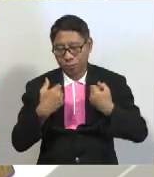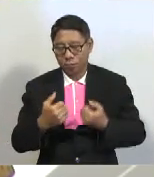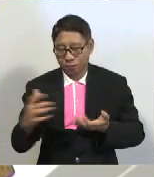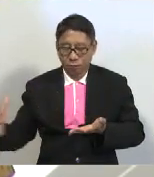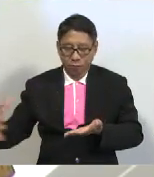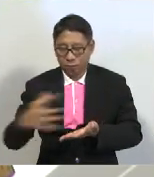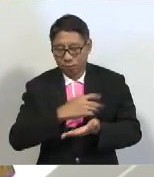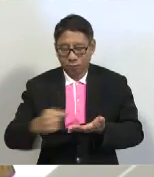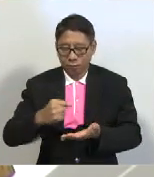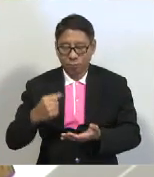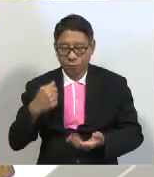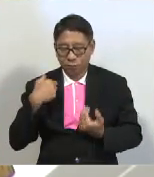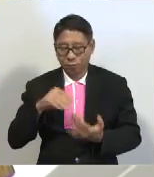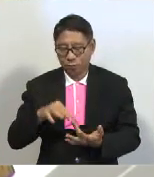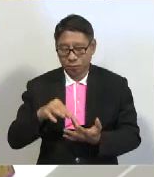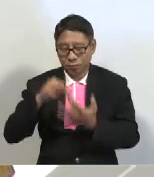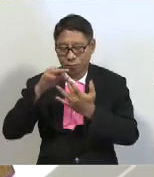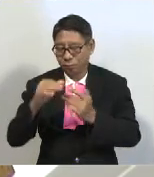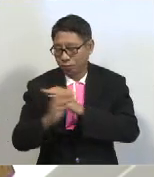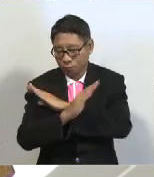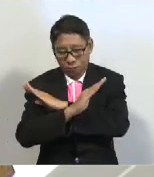การให้ยึดคืนโดยไม่มีข้อยกเว้นครับ